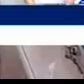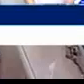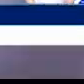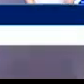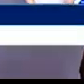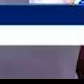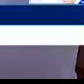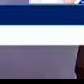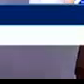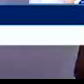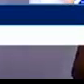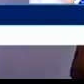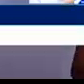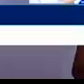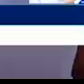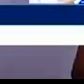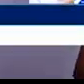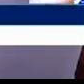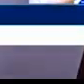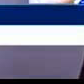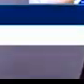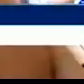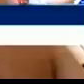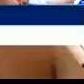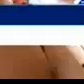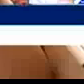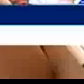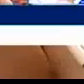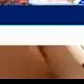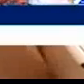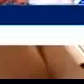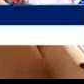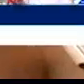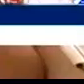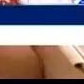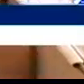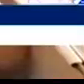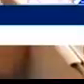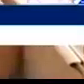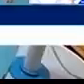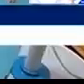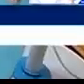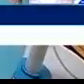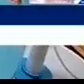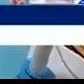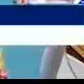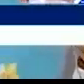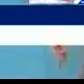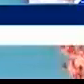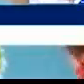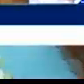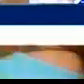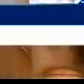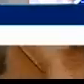Joachim, Ana, Maria, Elizaveta, Salomea, Sofia și Nectaria. 7 perechi de ochi în care se oglindește dragostea familiei Botezatu.